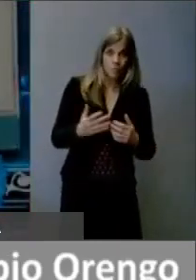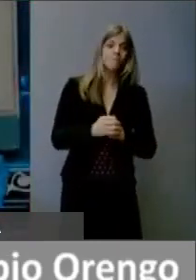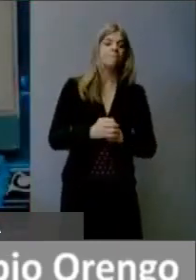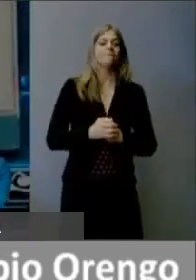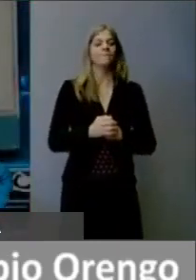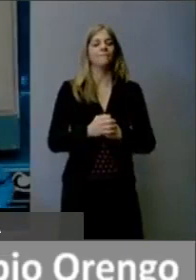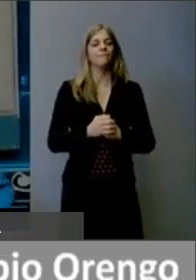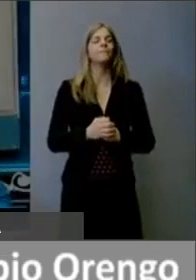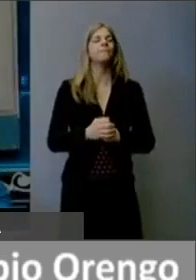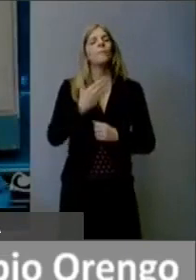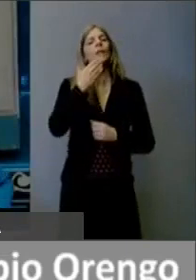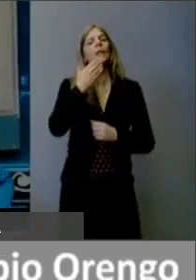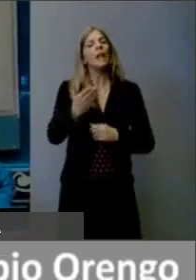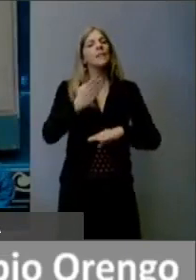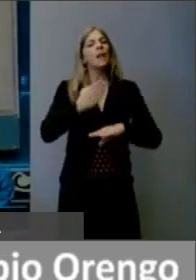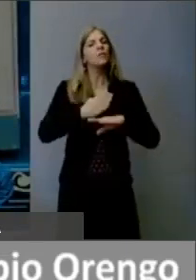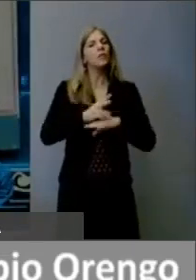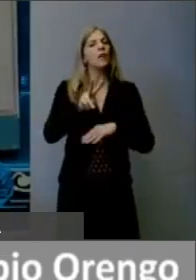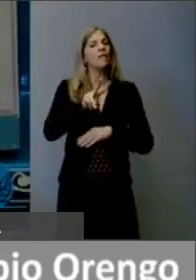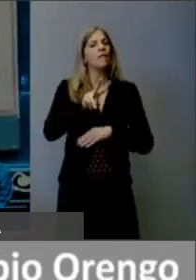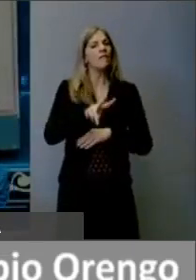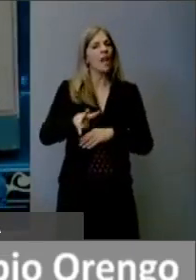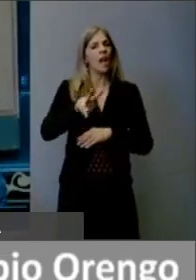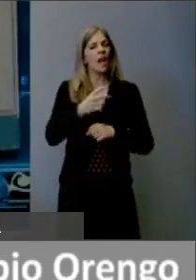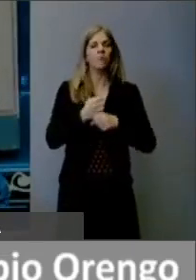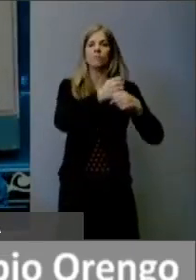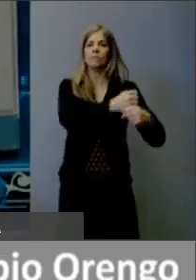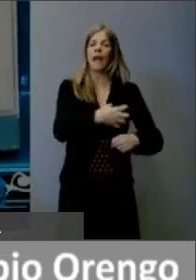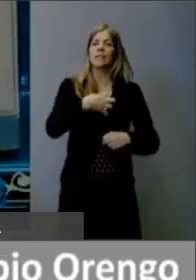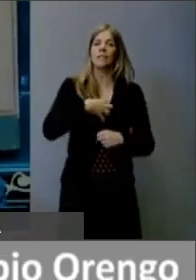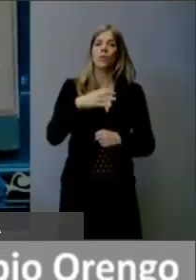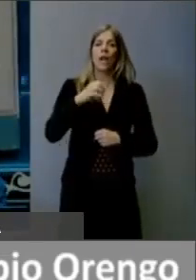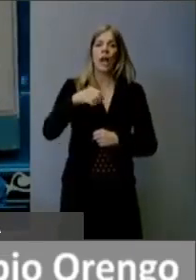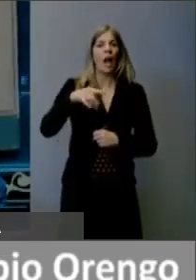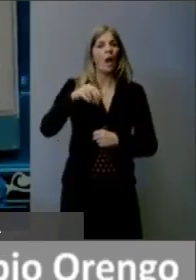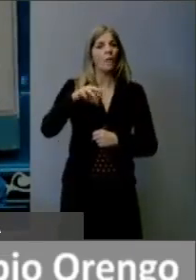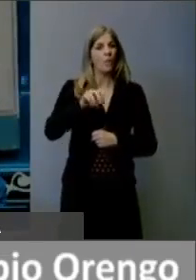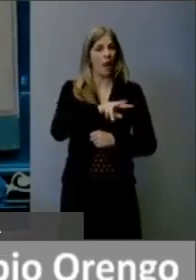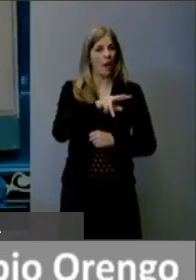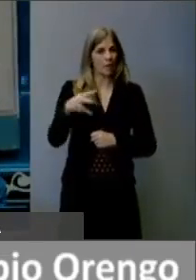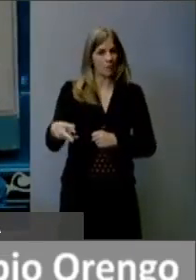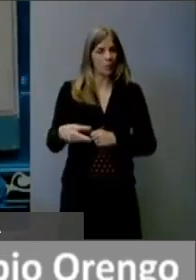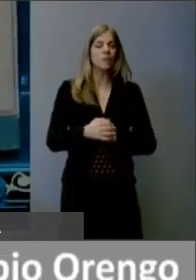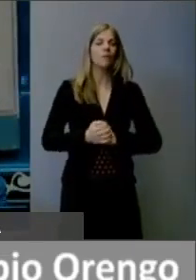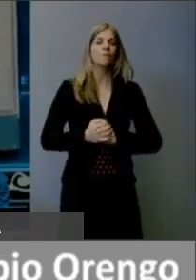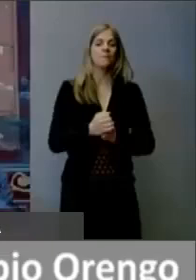Grazie consigliere Villa, lascio la parola all'assessore Campora per la risposta all'interrogazione.